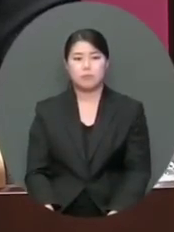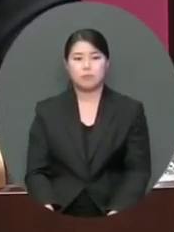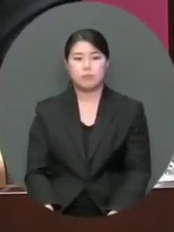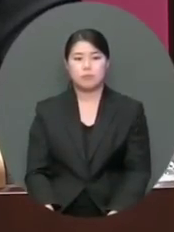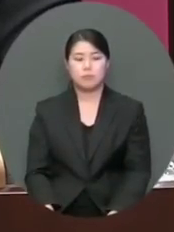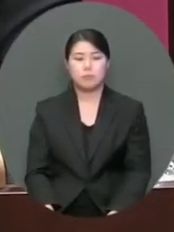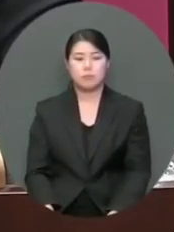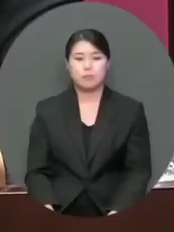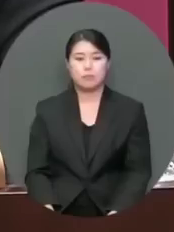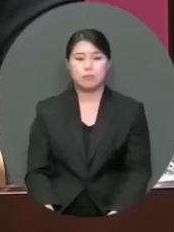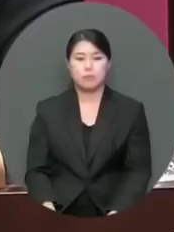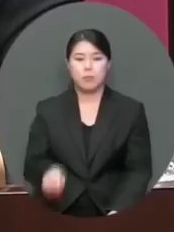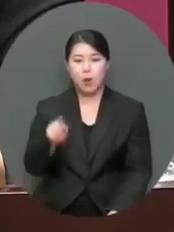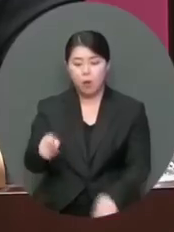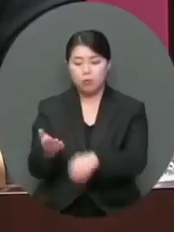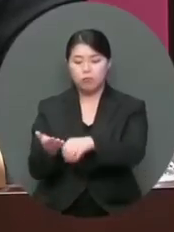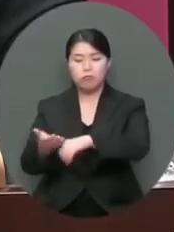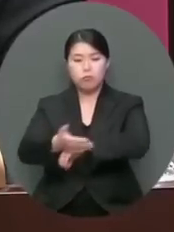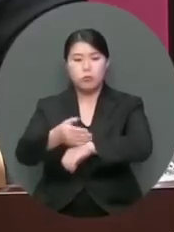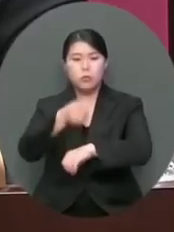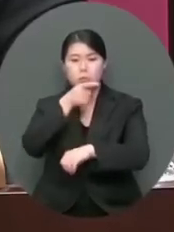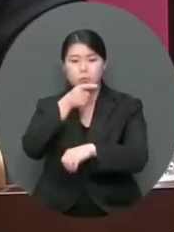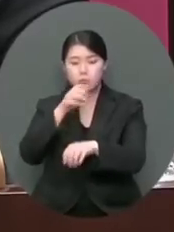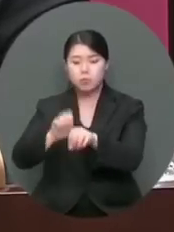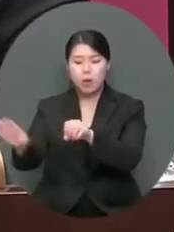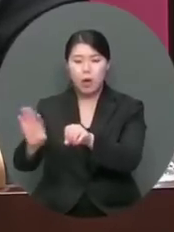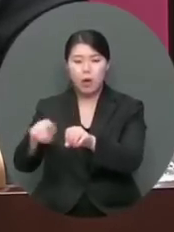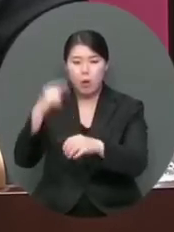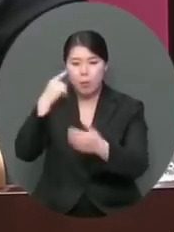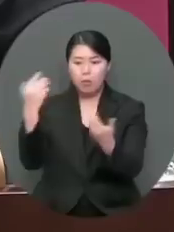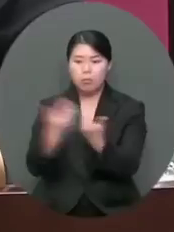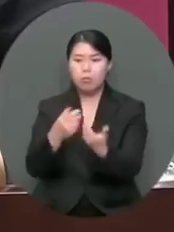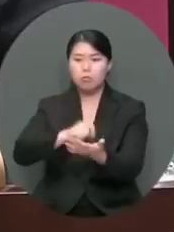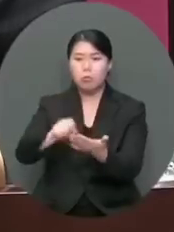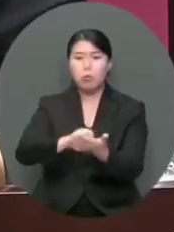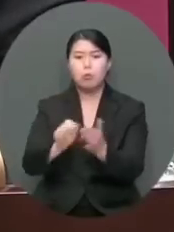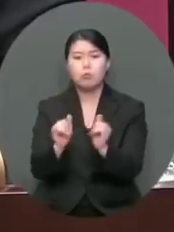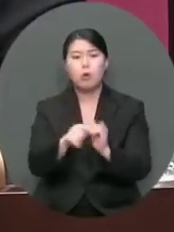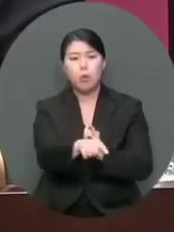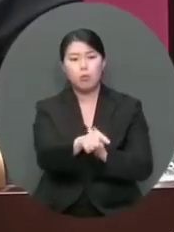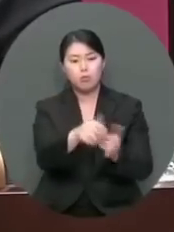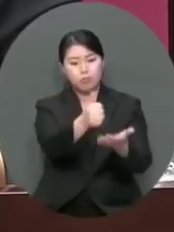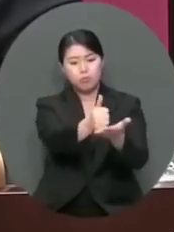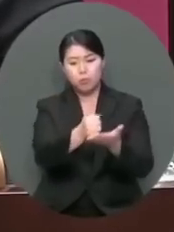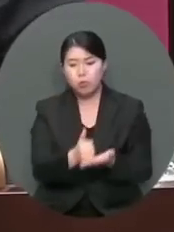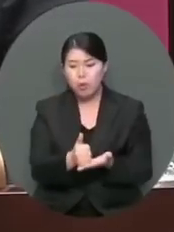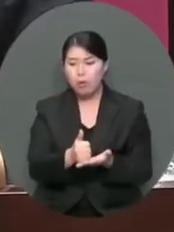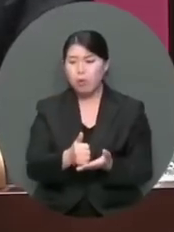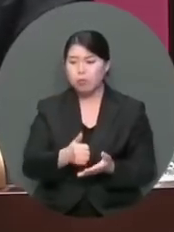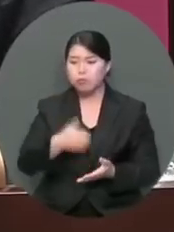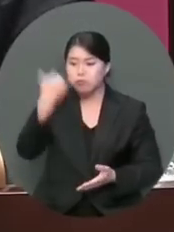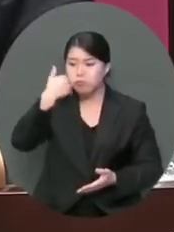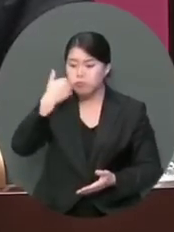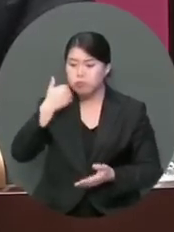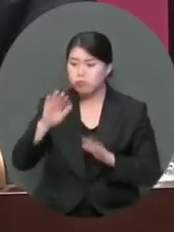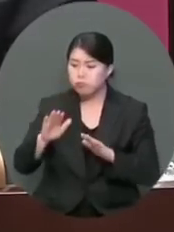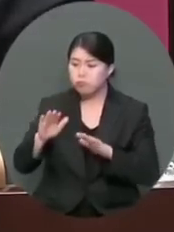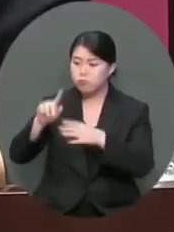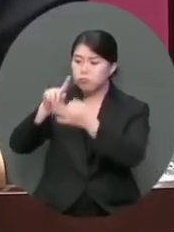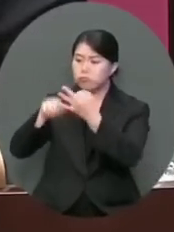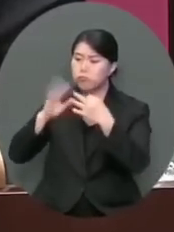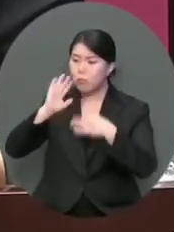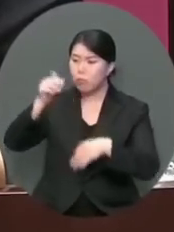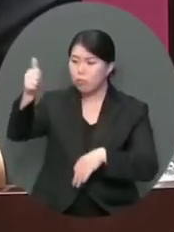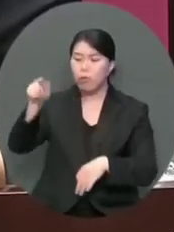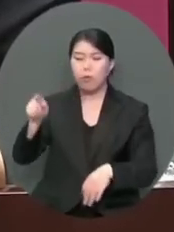아니 후쿠시마 오염수 바다 방류 반대하고 서명하고 있는 사람을 초대한 게 지금 가짜 지금 그 말씀이